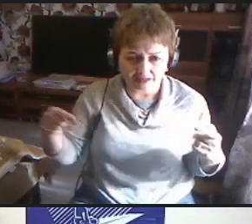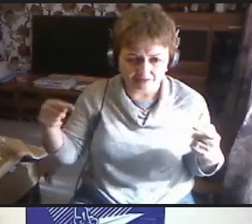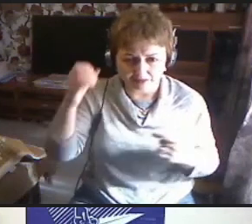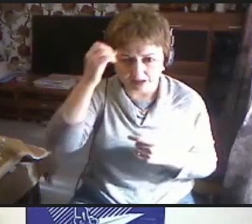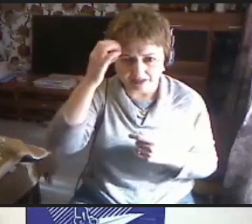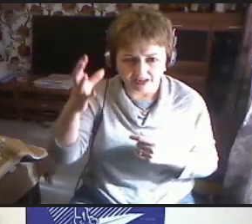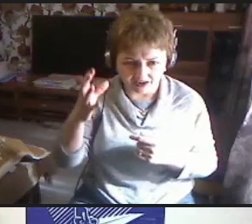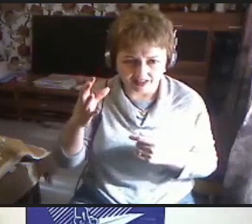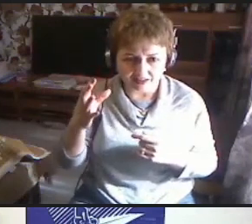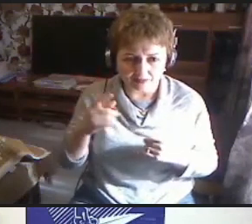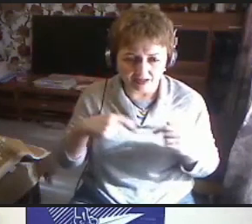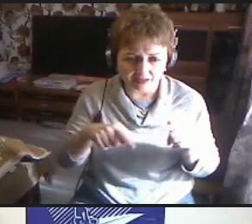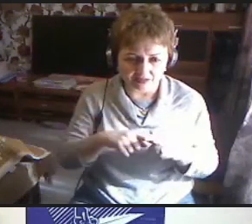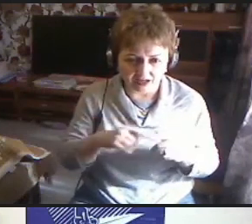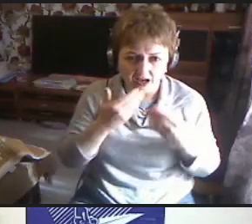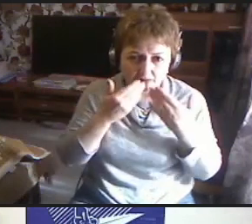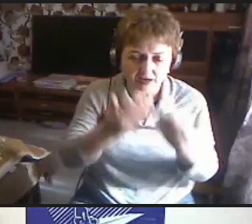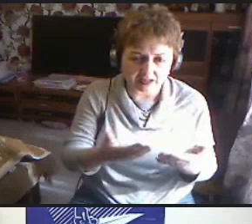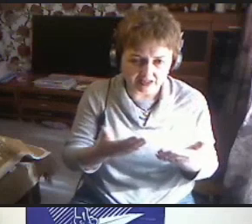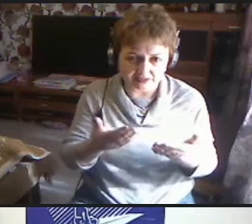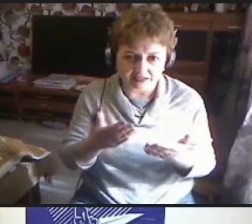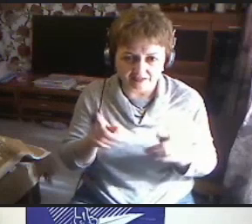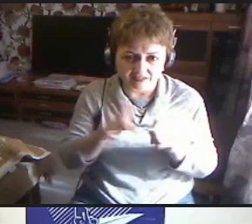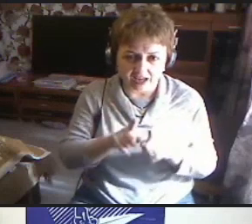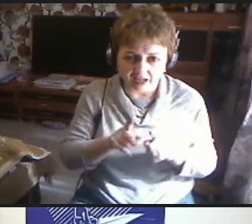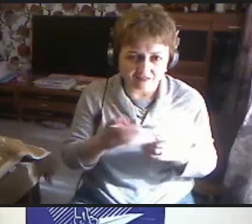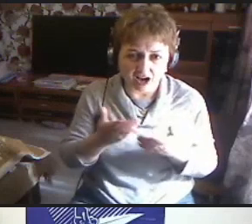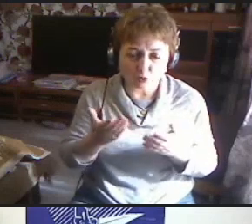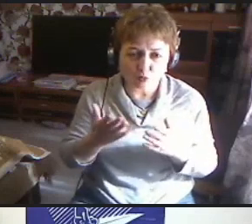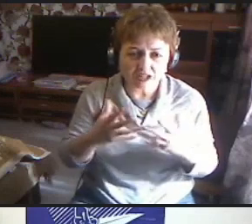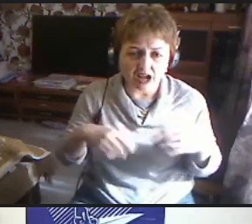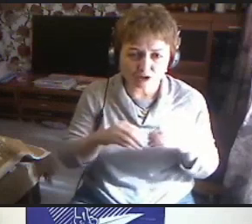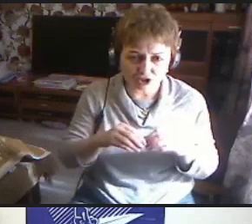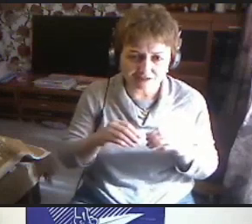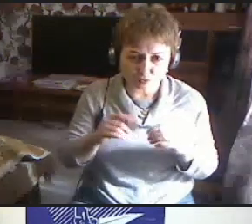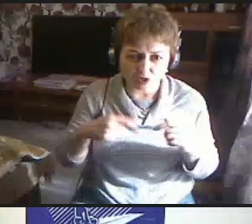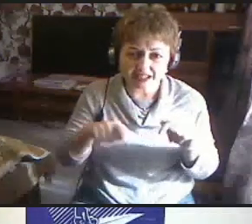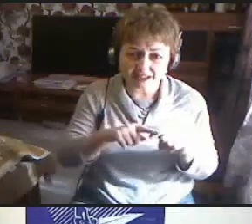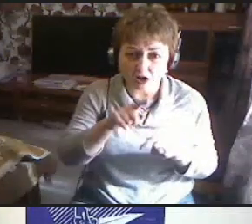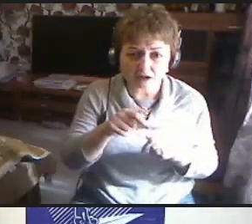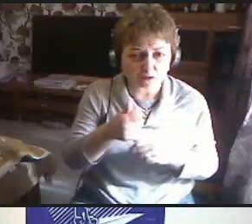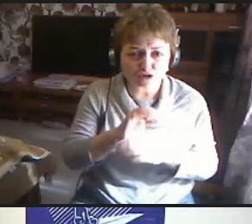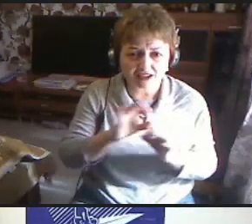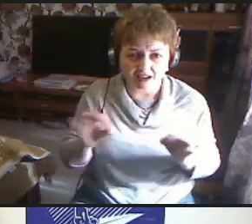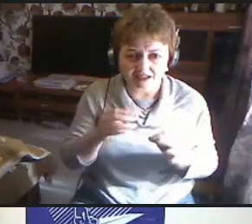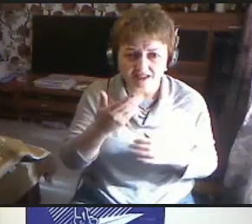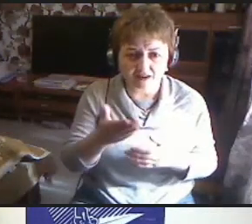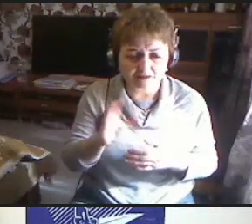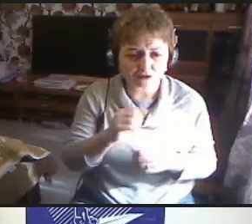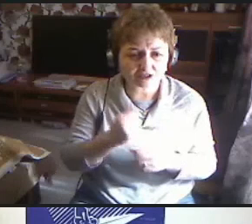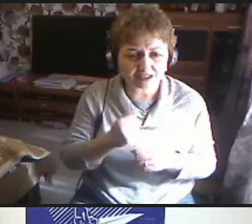образовательным организациям вот обратиться в такую-то общественную организацию, они очень классно все вам как бы